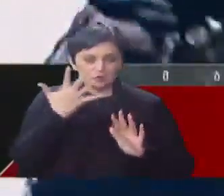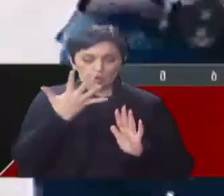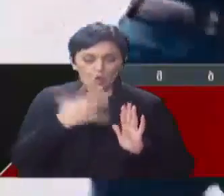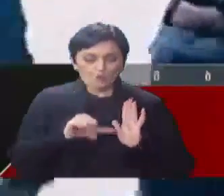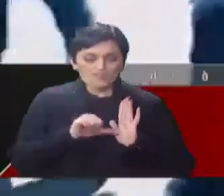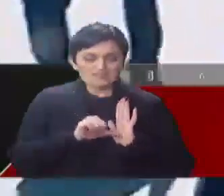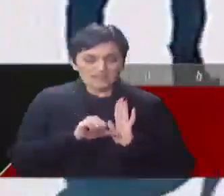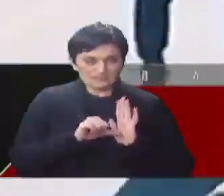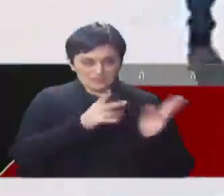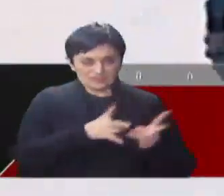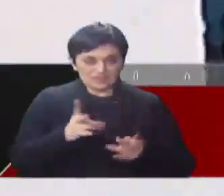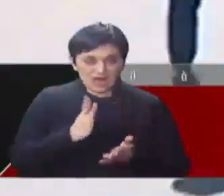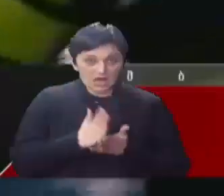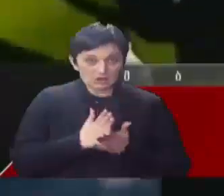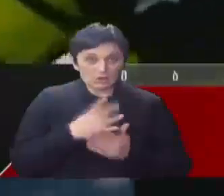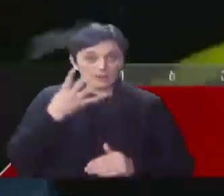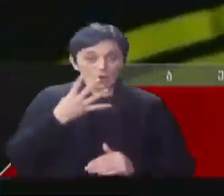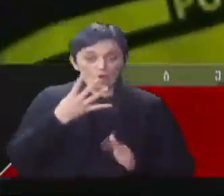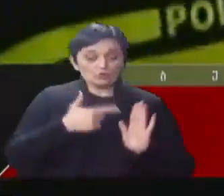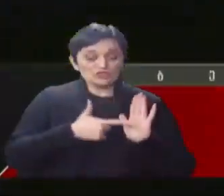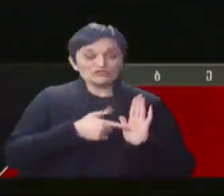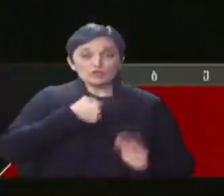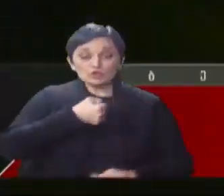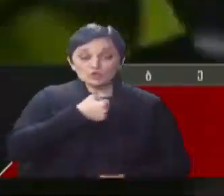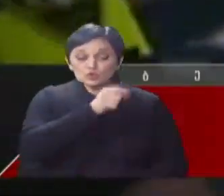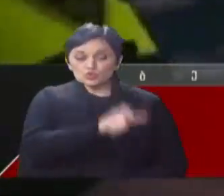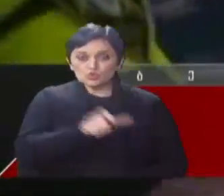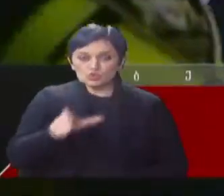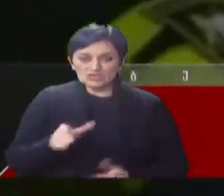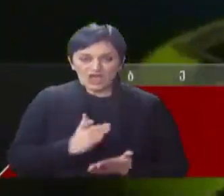56 დაზარალებული ყავს, აქედან 47 ჟურნალისტია.